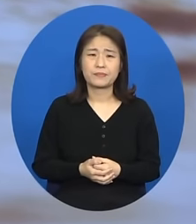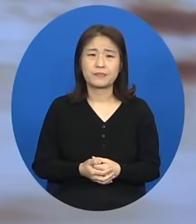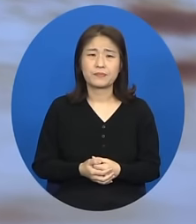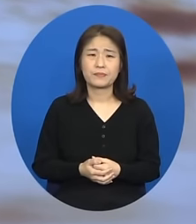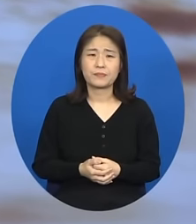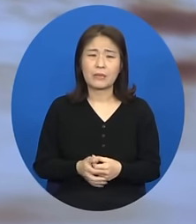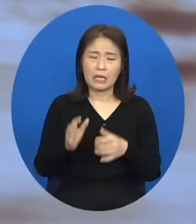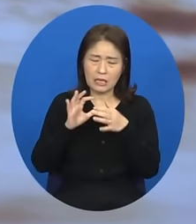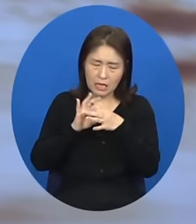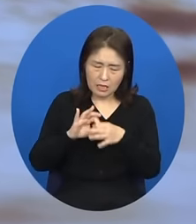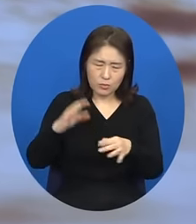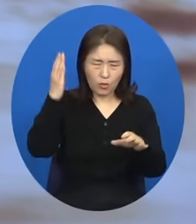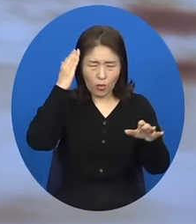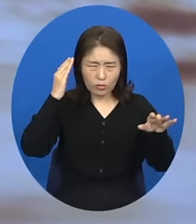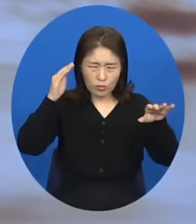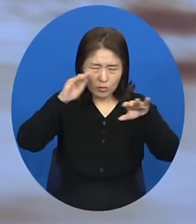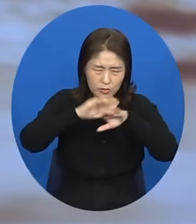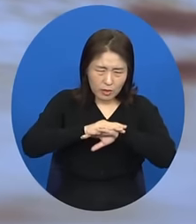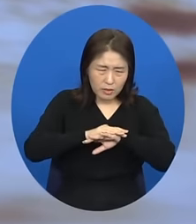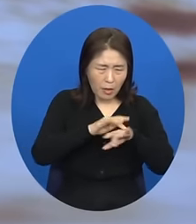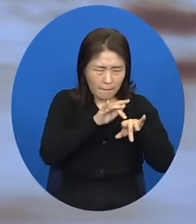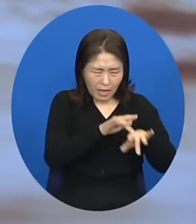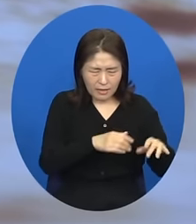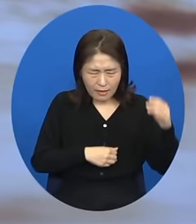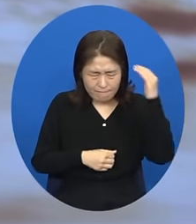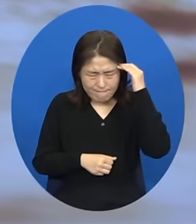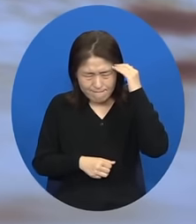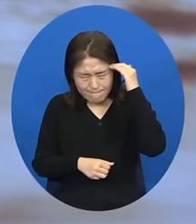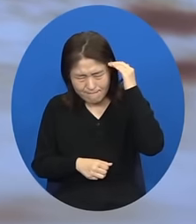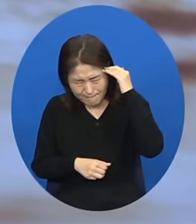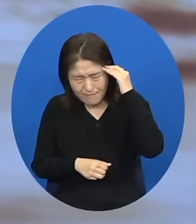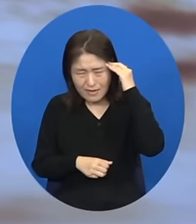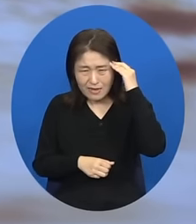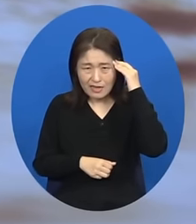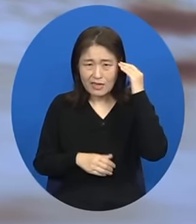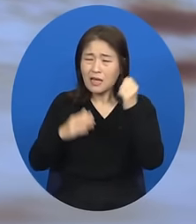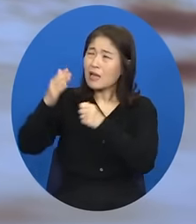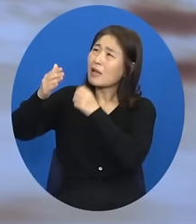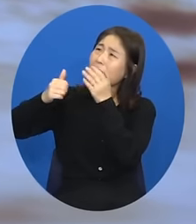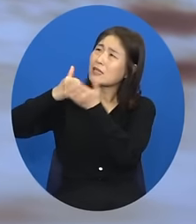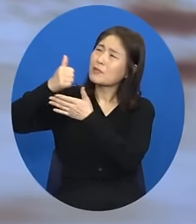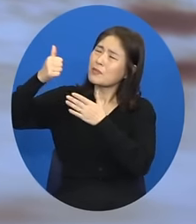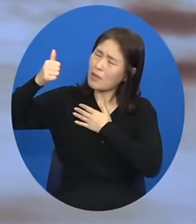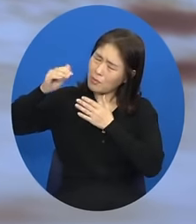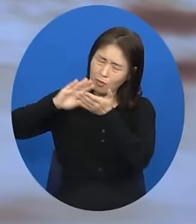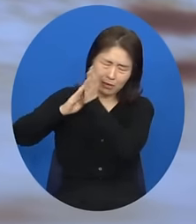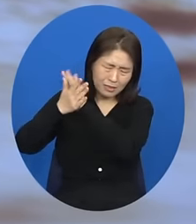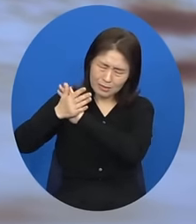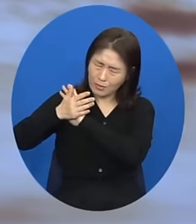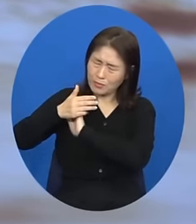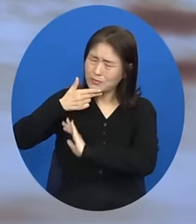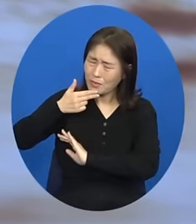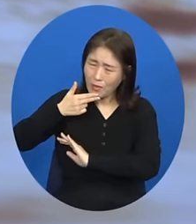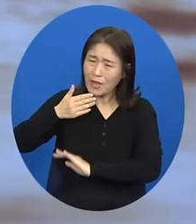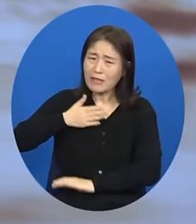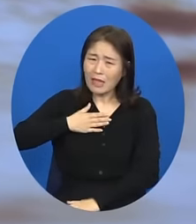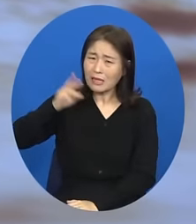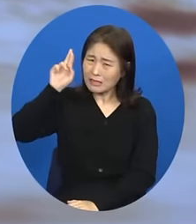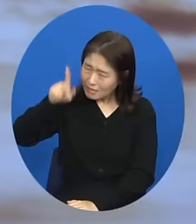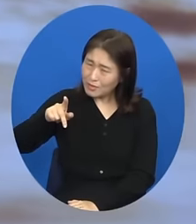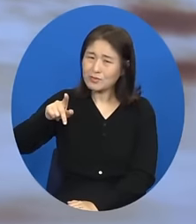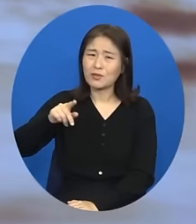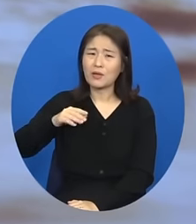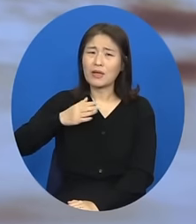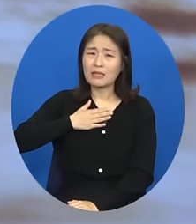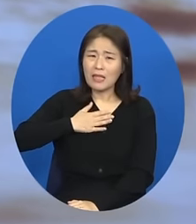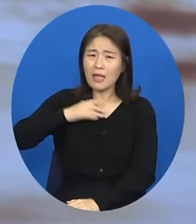계속 어둠 속에 가고 자책이 들고 내 하나님께 계속 하나님 나는 안 변했어요. 나는 틀려먹은 사람이에요.